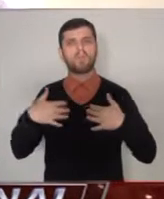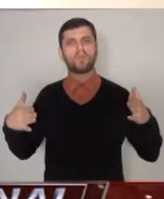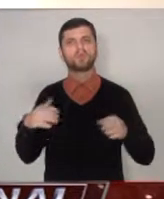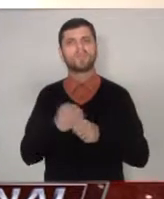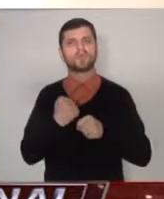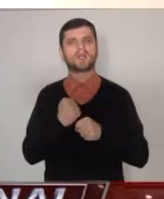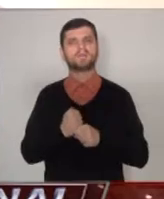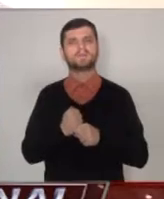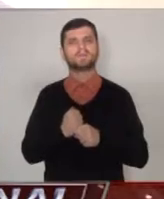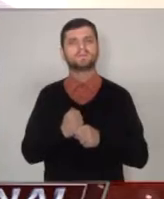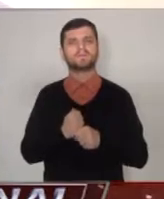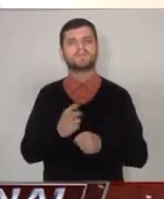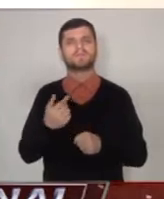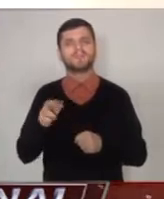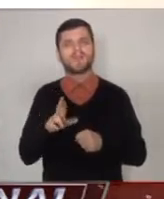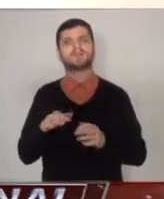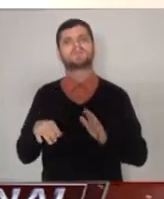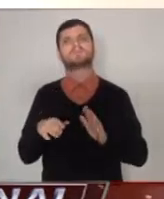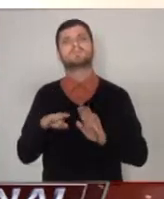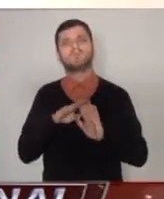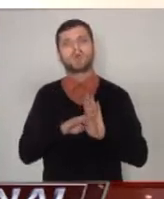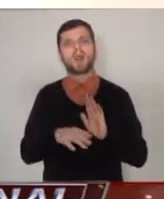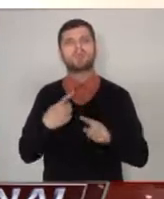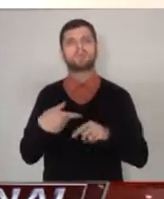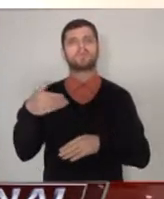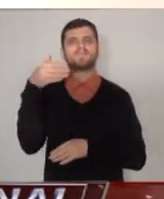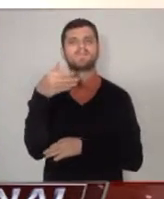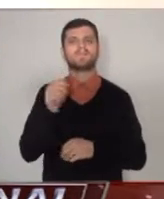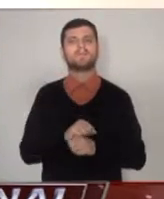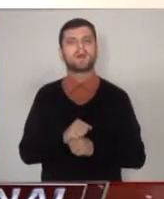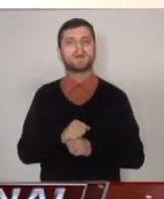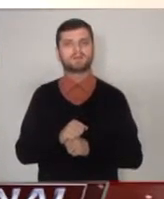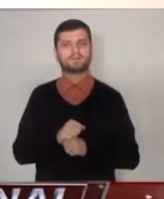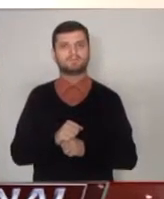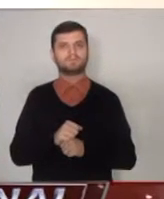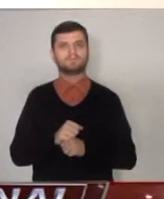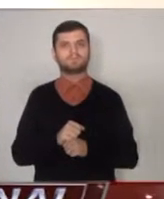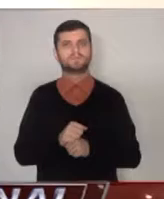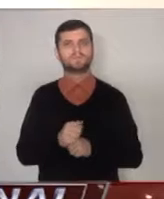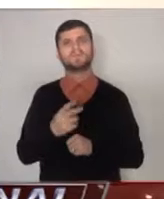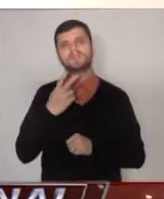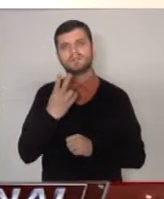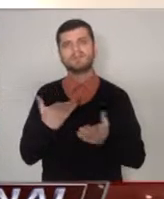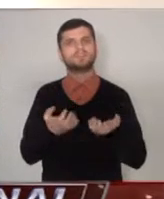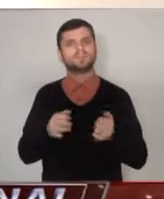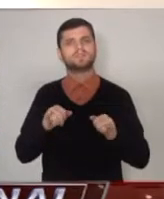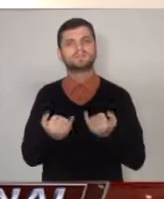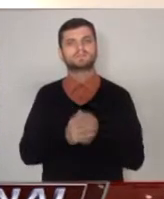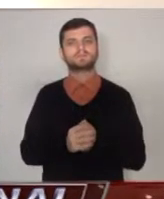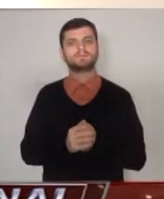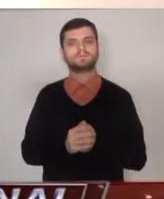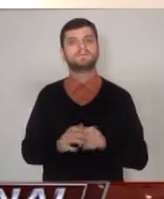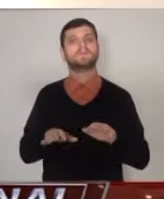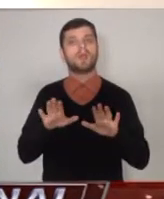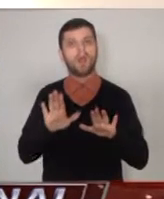Am întâmpinat mari greutăți cu constructorii. Constructorii. Hai să trecem puțin în revistă ce ați realizat. Am avut